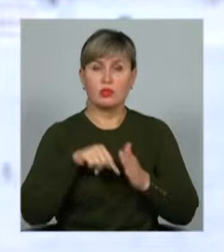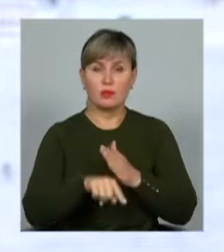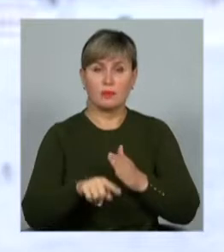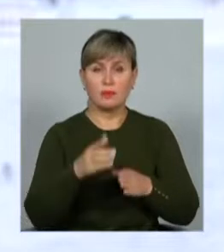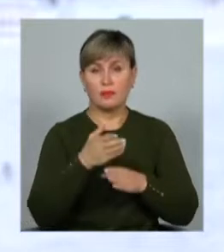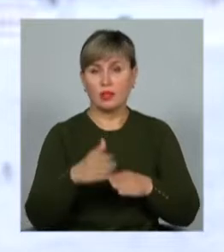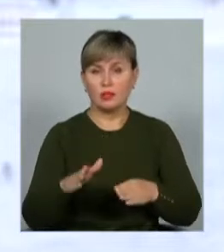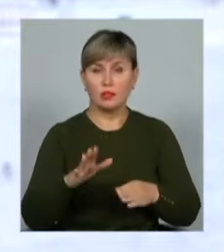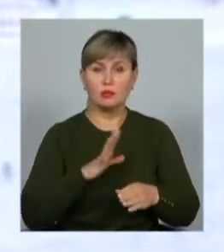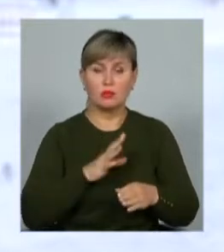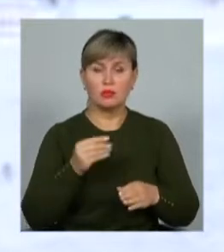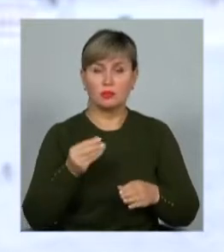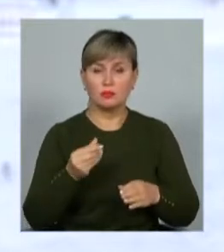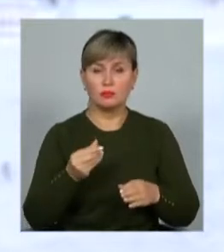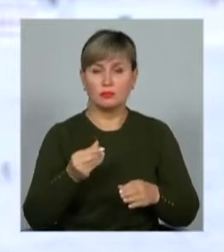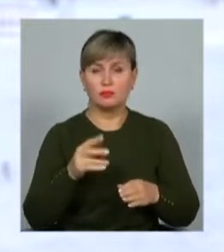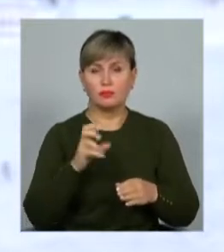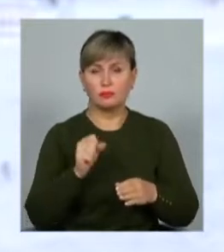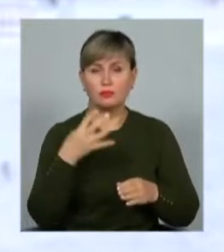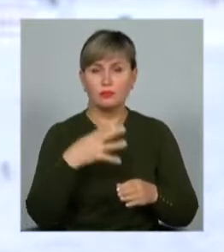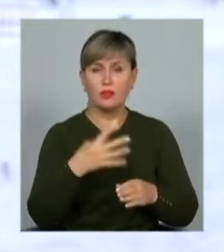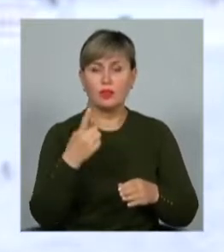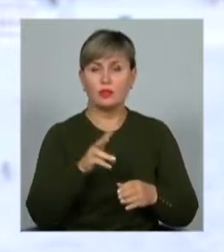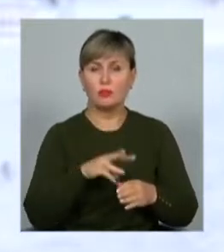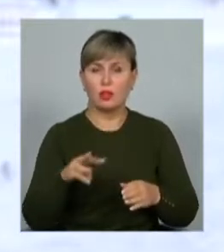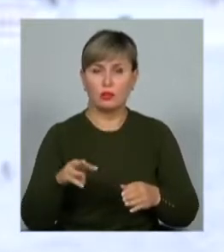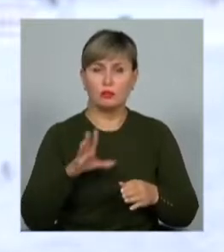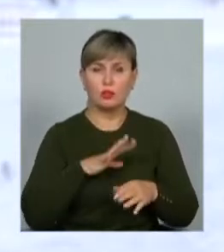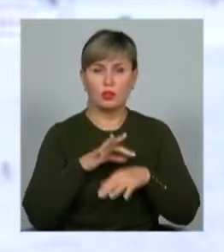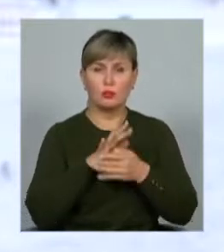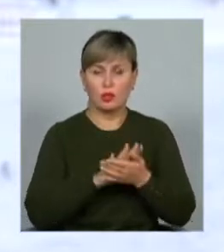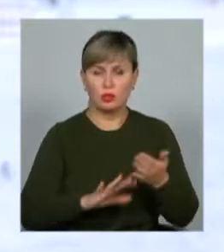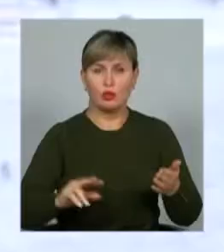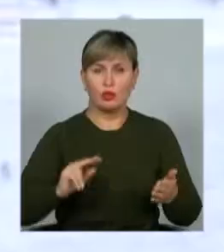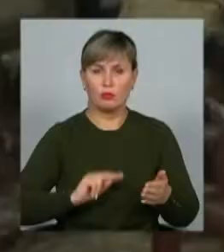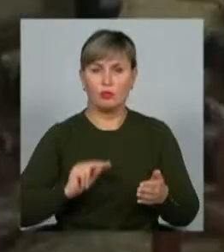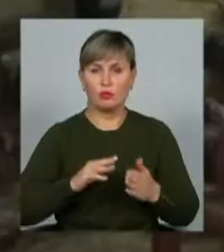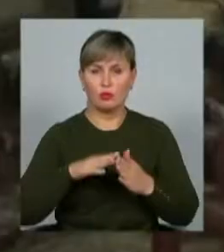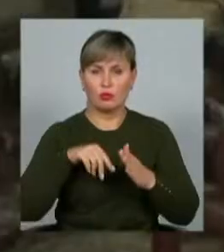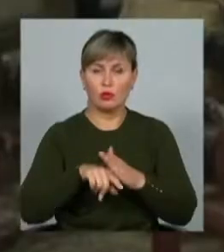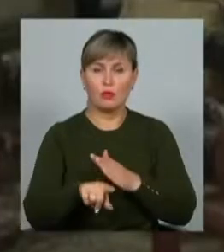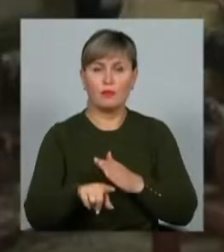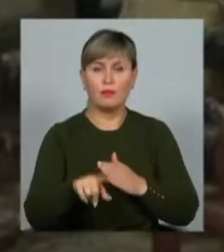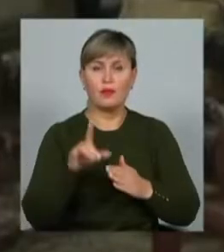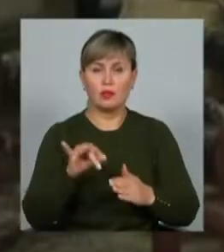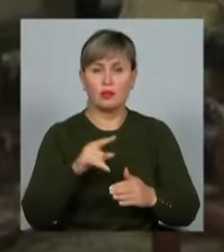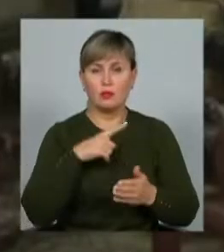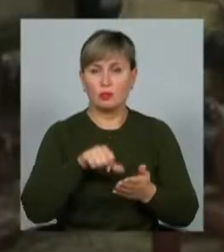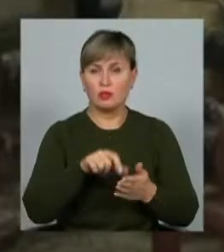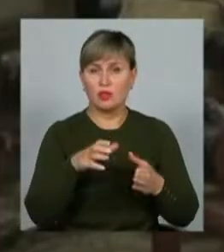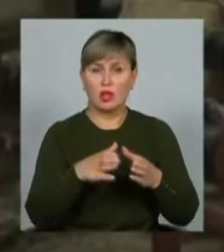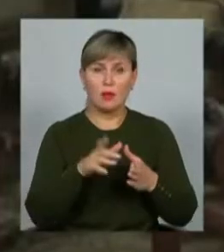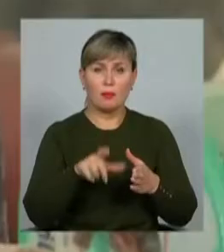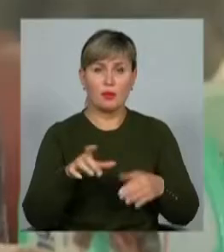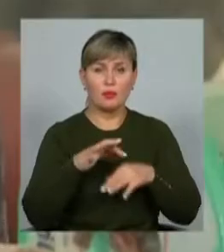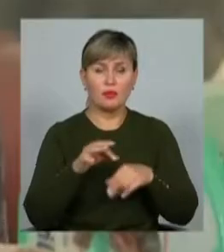отделение сметы было, сейчас скажу, на 41 миллион. Были продолжены работы по ремонту дома. К тому же, заверяет представитель компании,